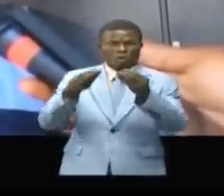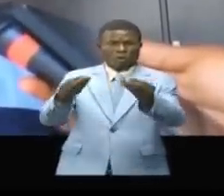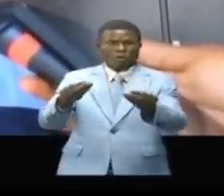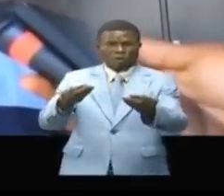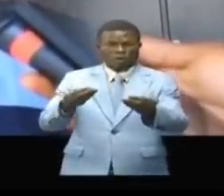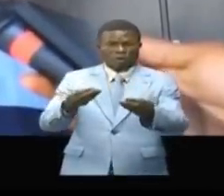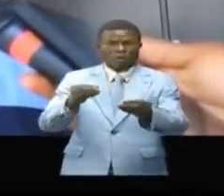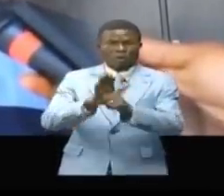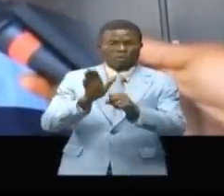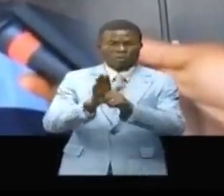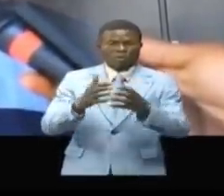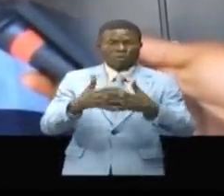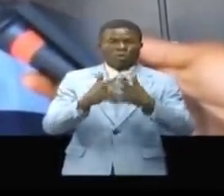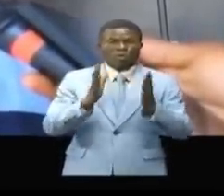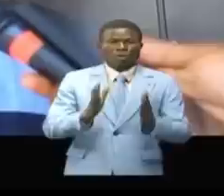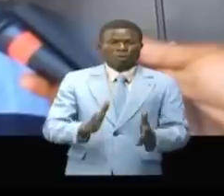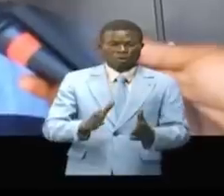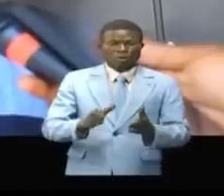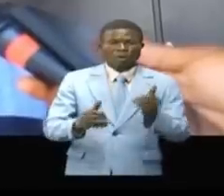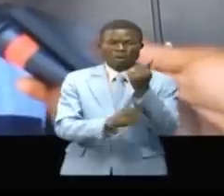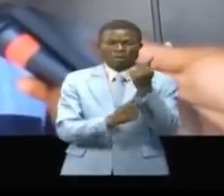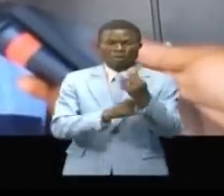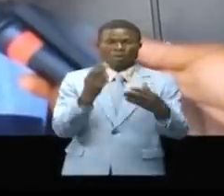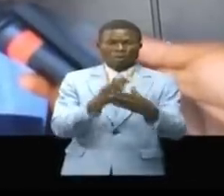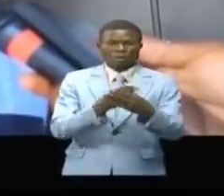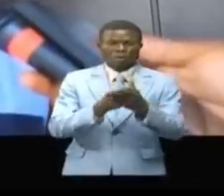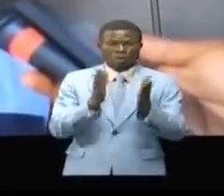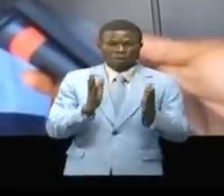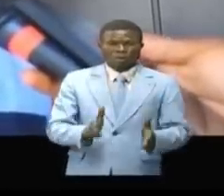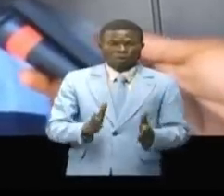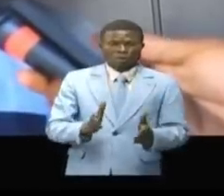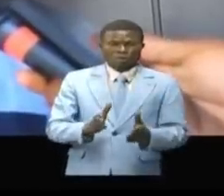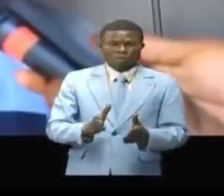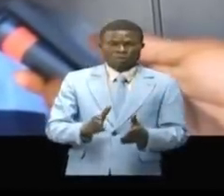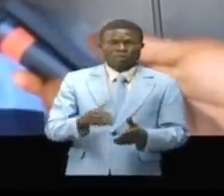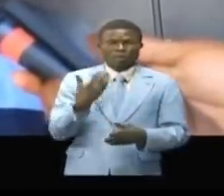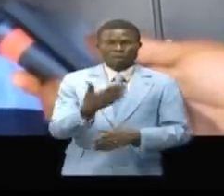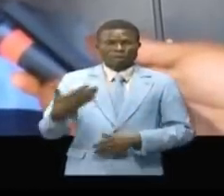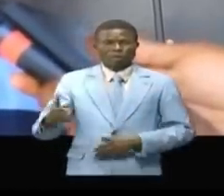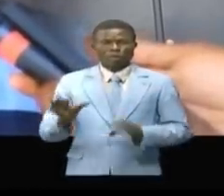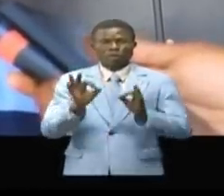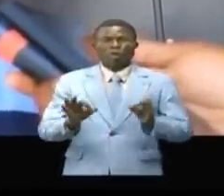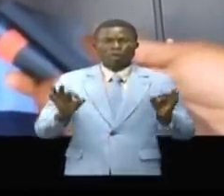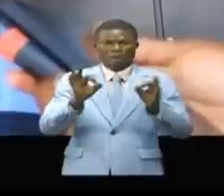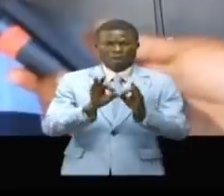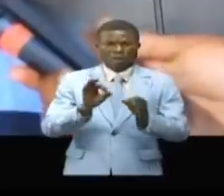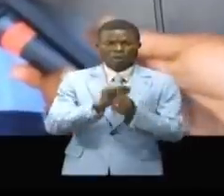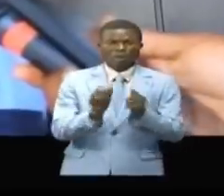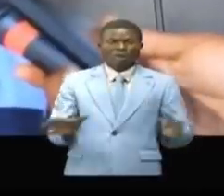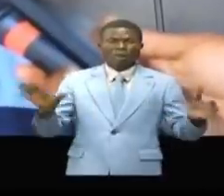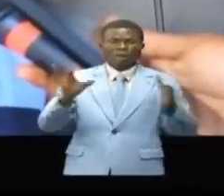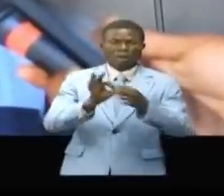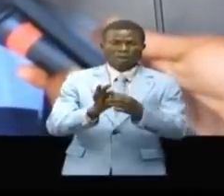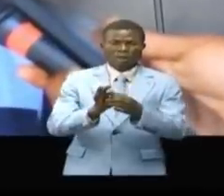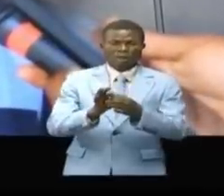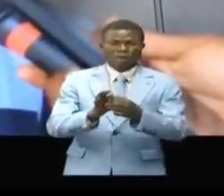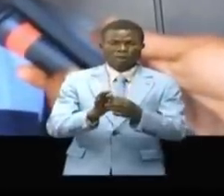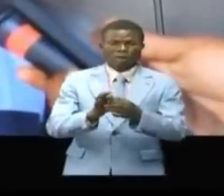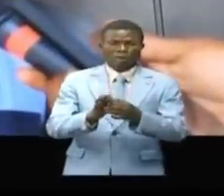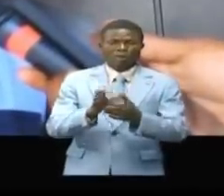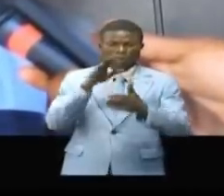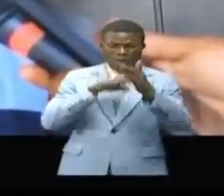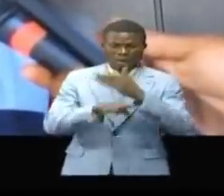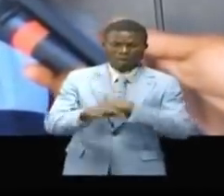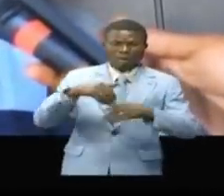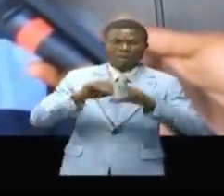les différents partenaires et aussi nos prestataires des notions importantes sur l'inclusion et ou l'intégration